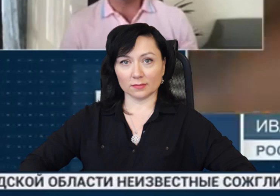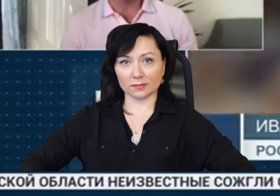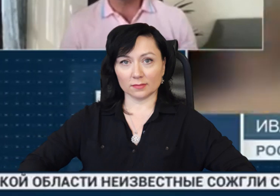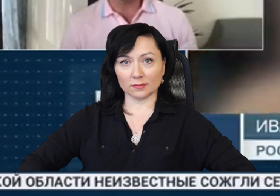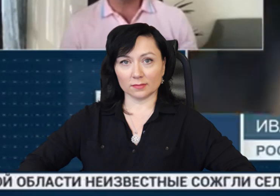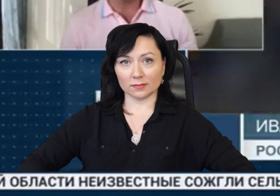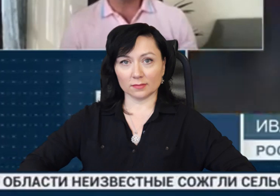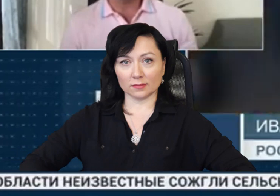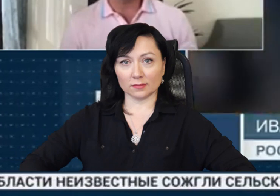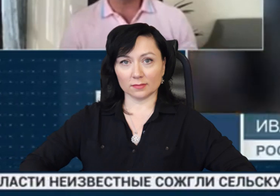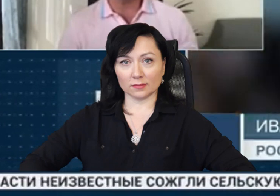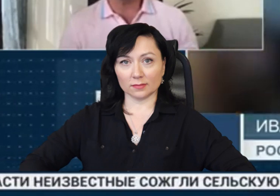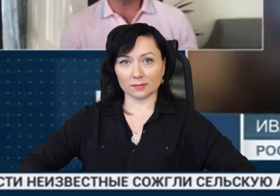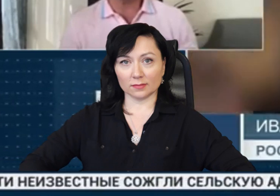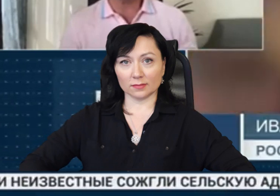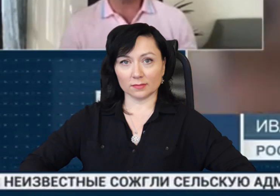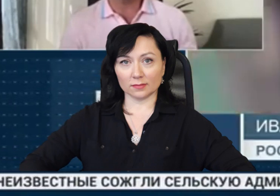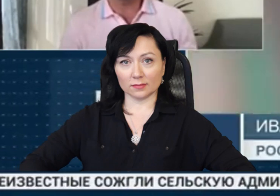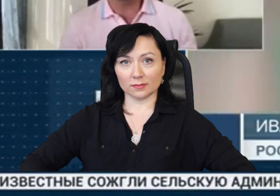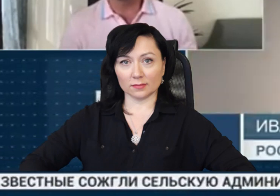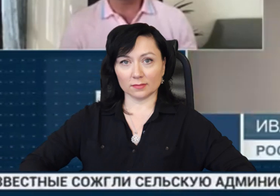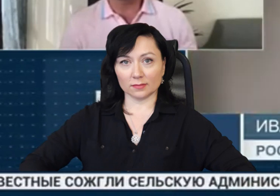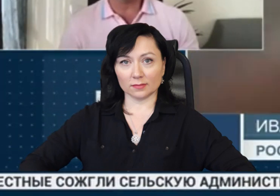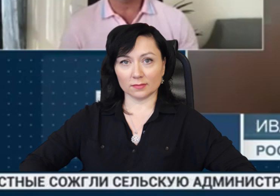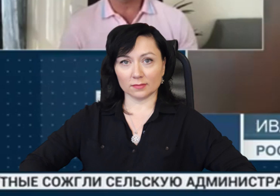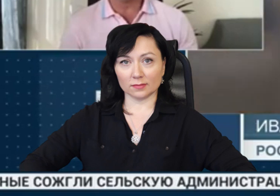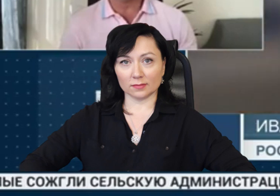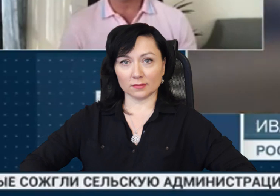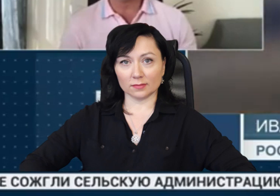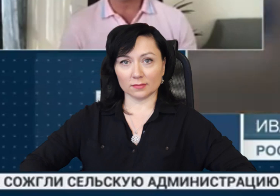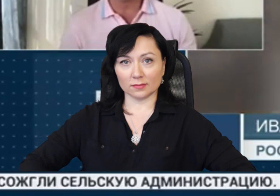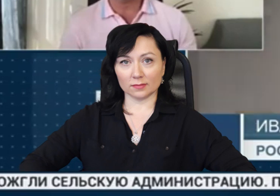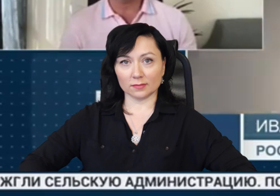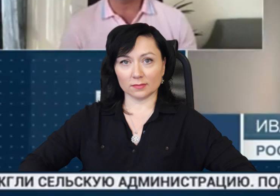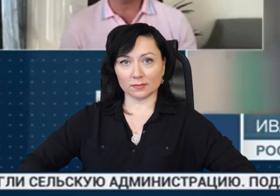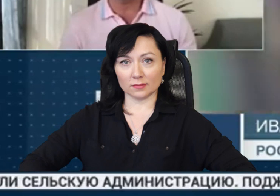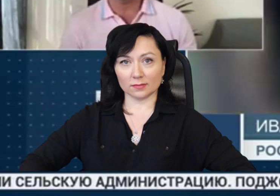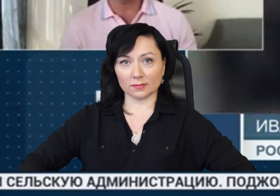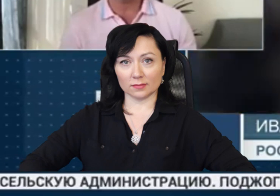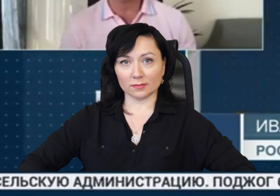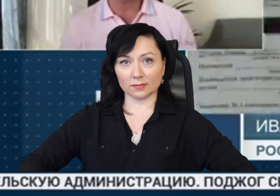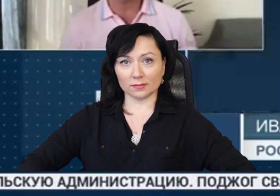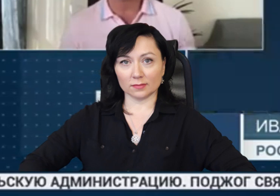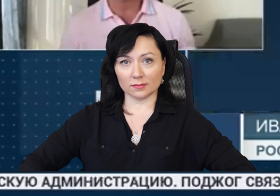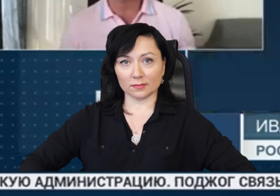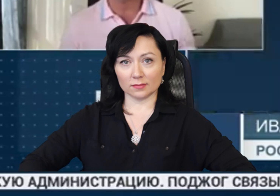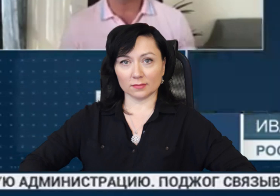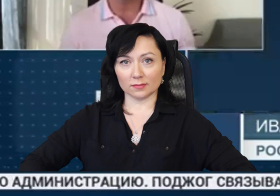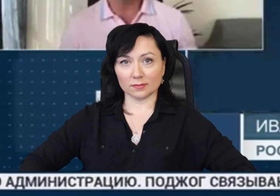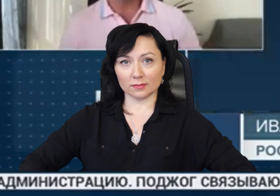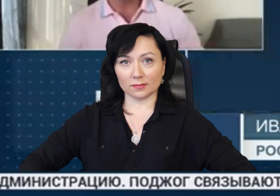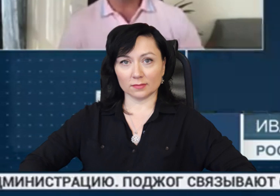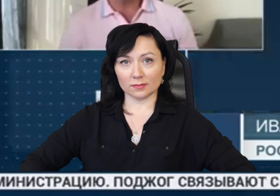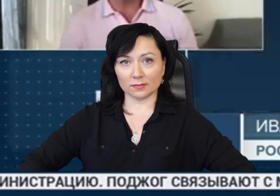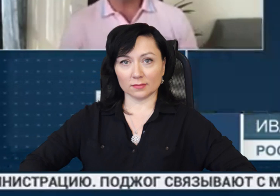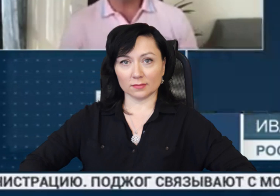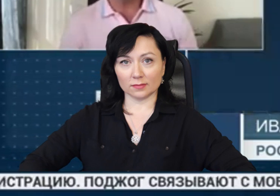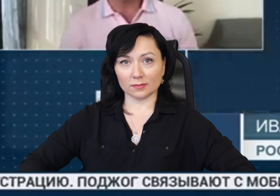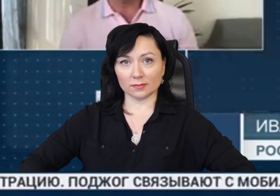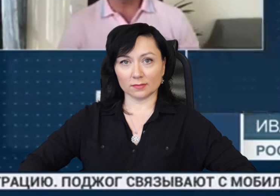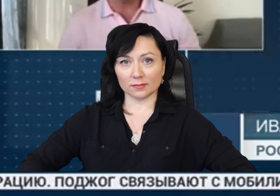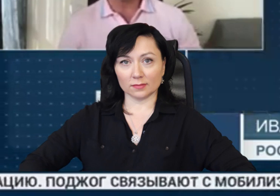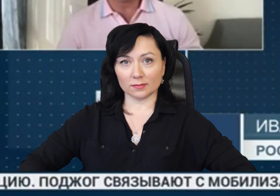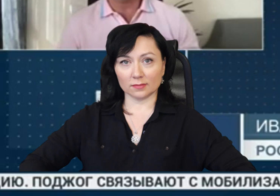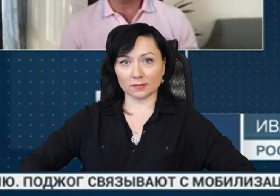главное в аэропорт за три часа при себе иметь распечатанные документы по туру Да